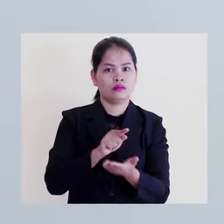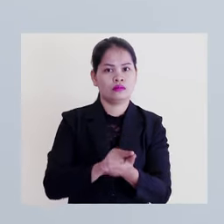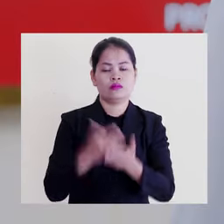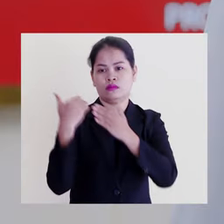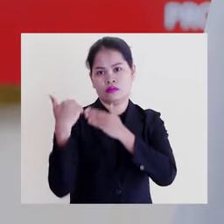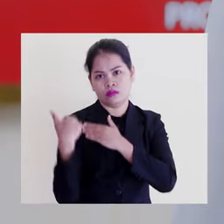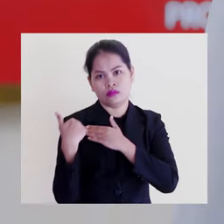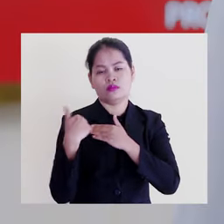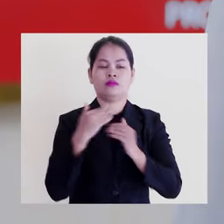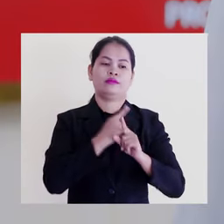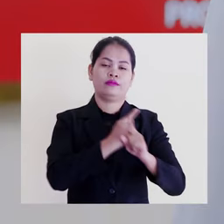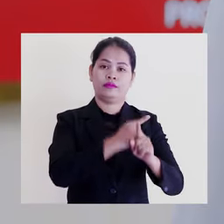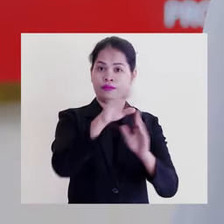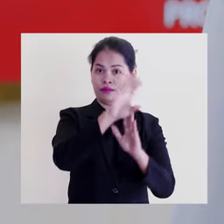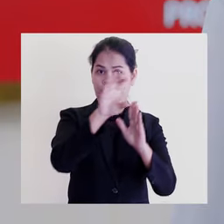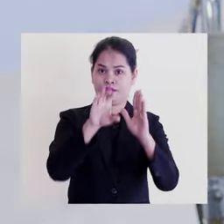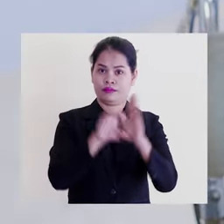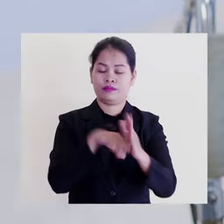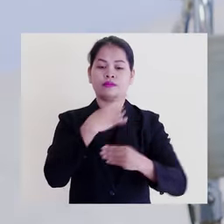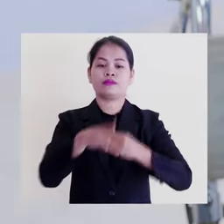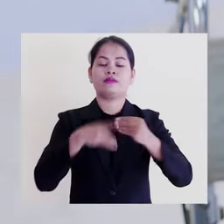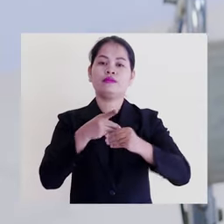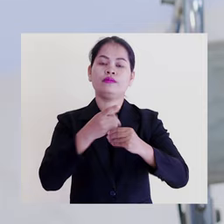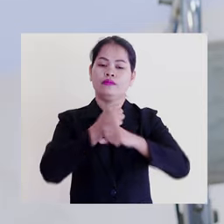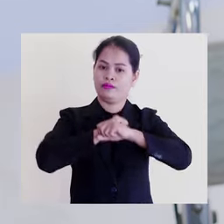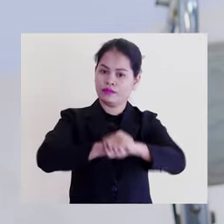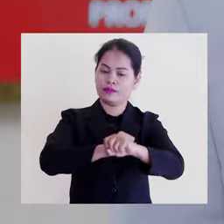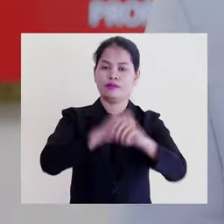នេះគឺជាកាតព្វកិច្ចដែលតម្រូវដោយច្បាប់ស្ដី